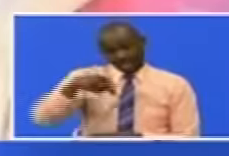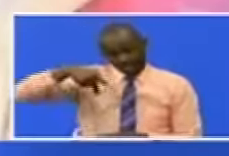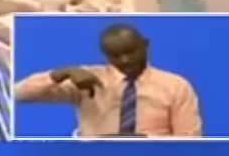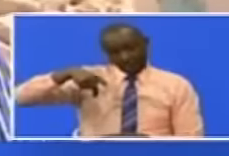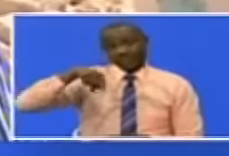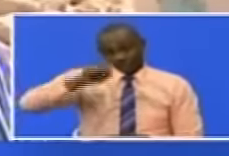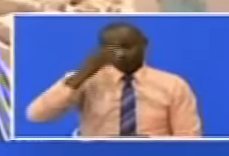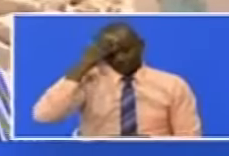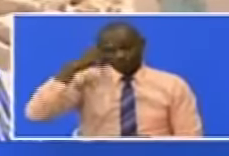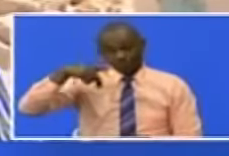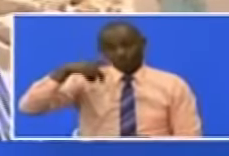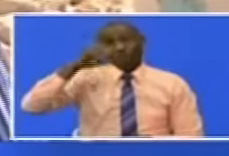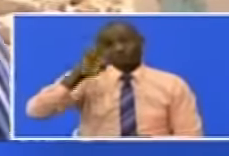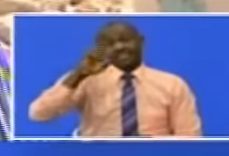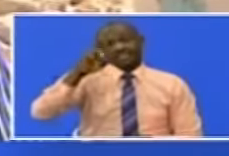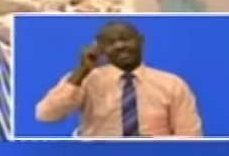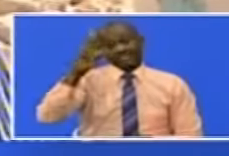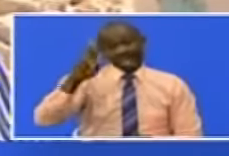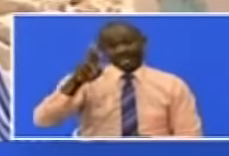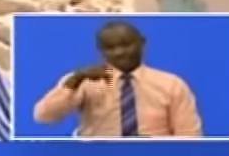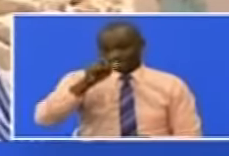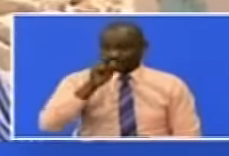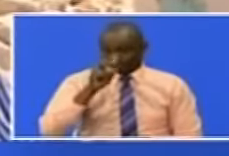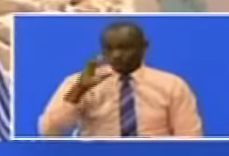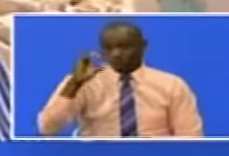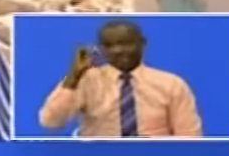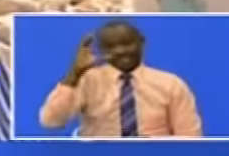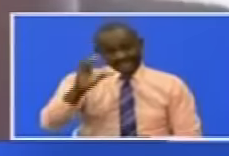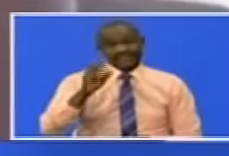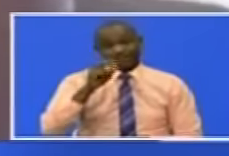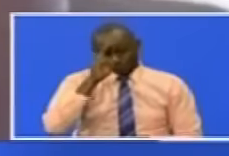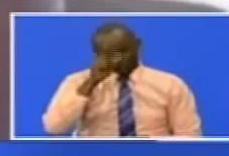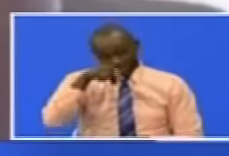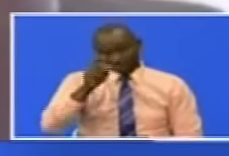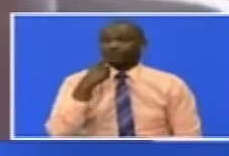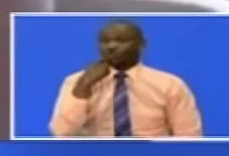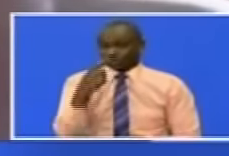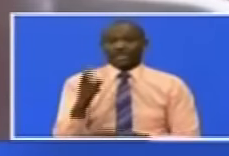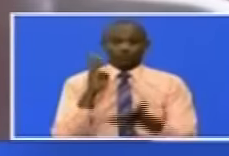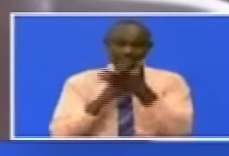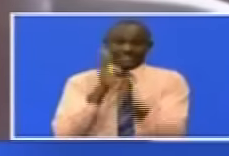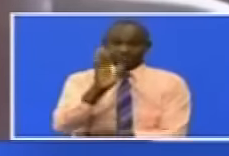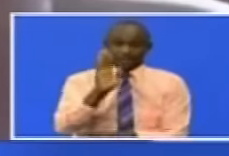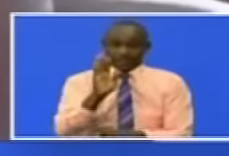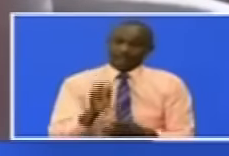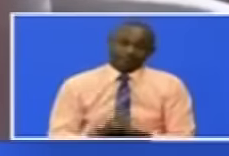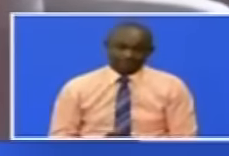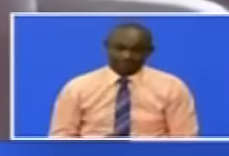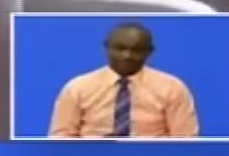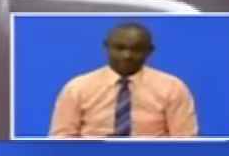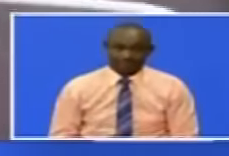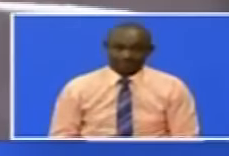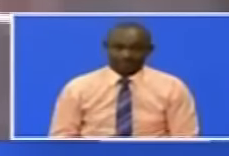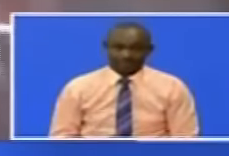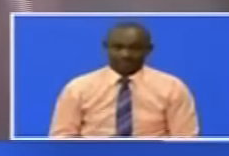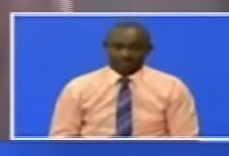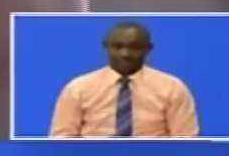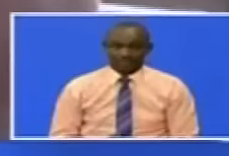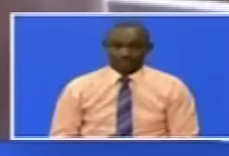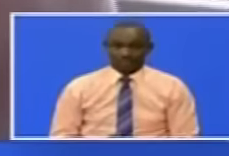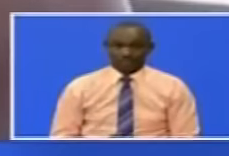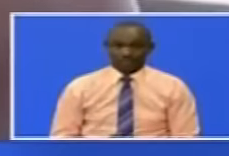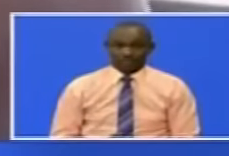Mbua akiregeshwa kizimbani kutoa ushahidi wake. Was it being accessed by one door or there were separate doors? There